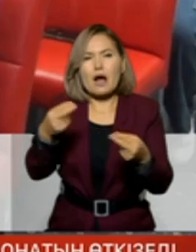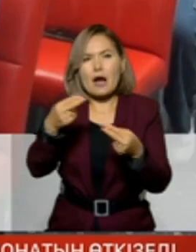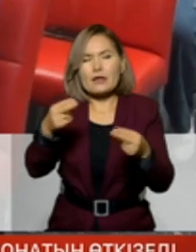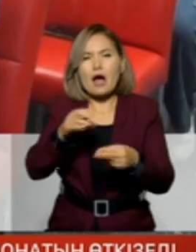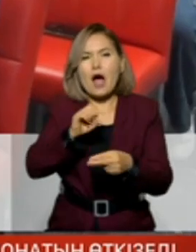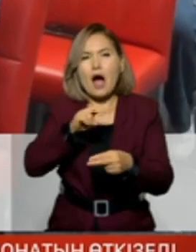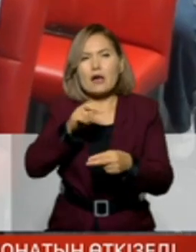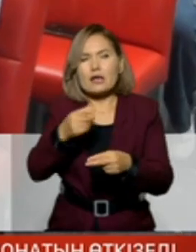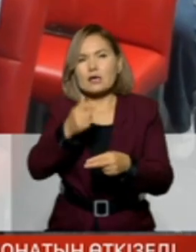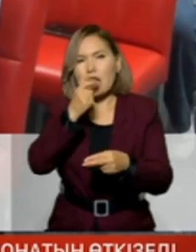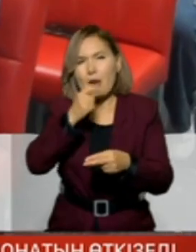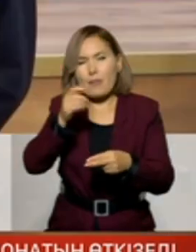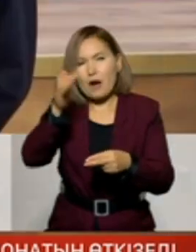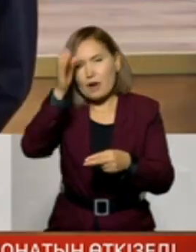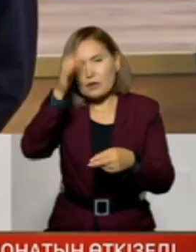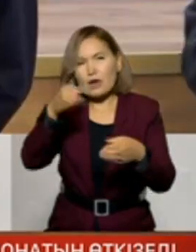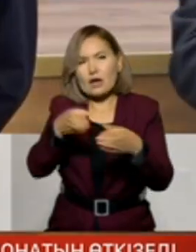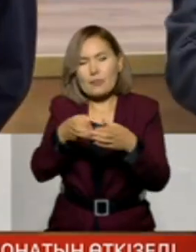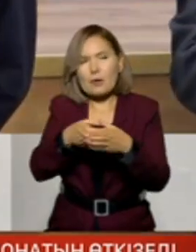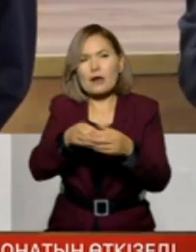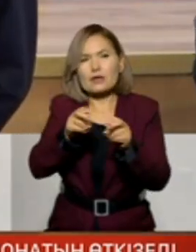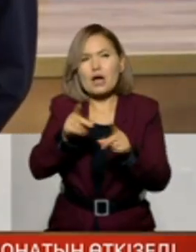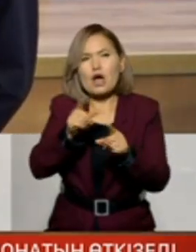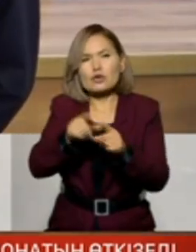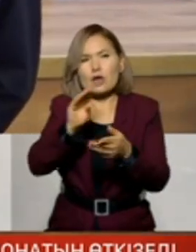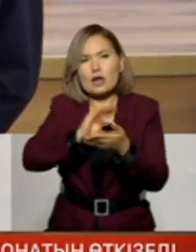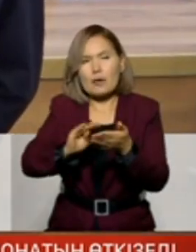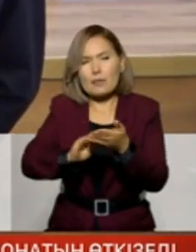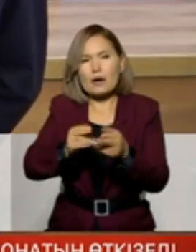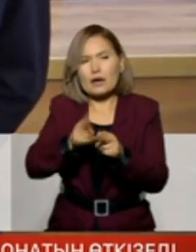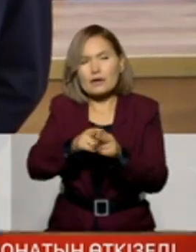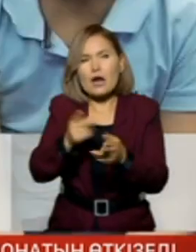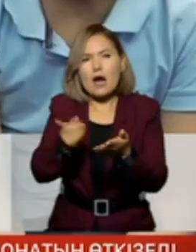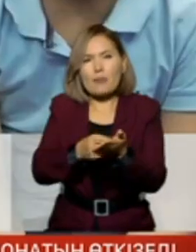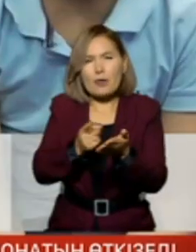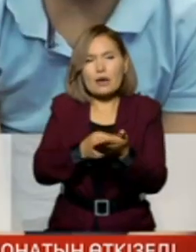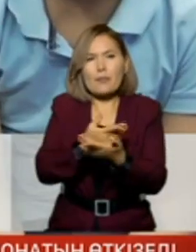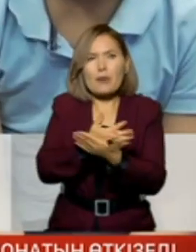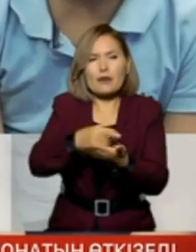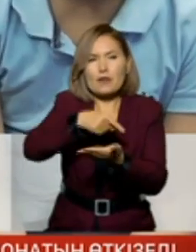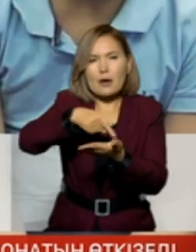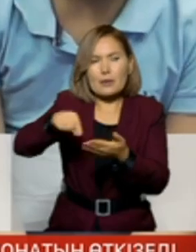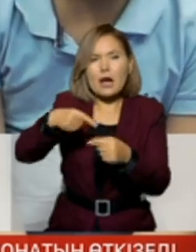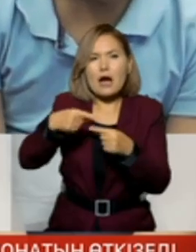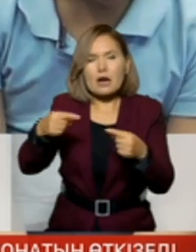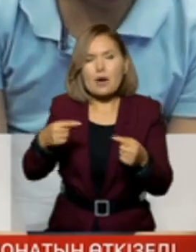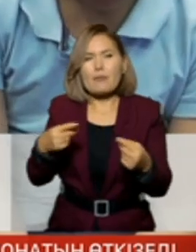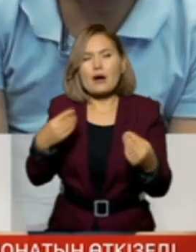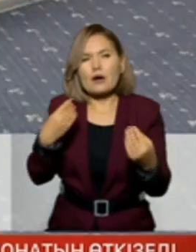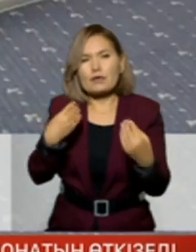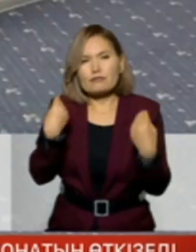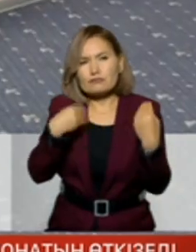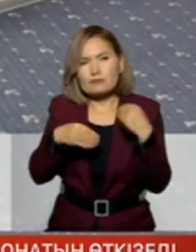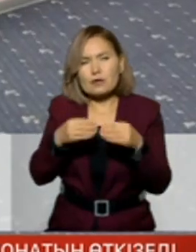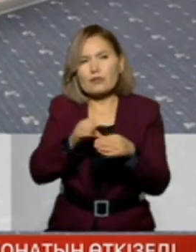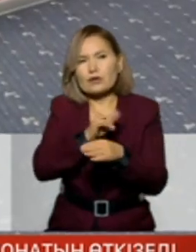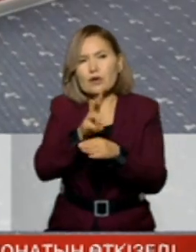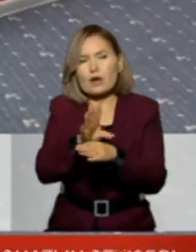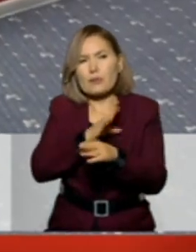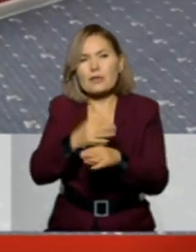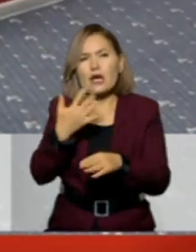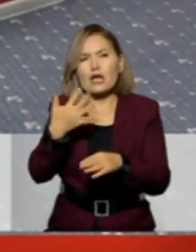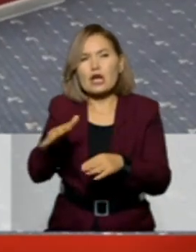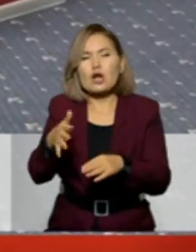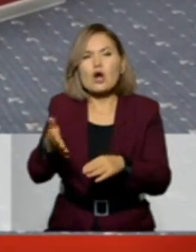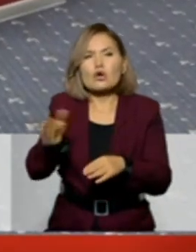аталып, алаш зиялыларының қанатты сөздері жазылған қойын дәптерлер, қаламсаптар мен басқа да заттар жинақталған. 50